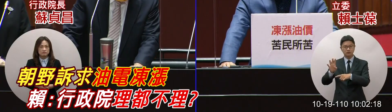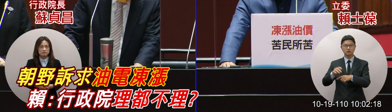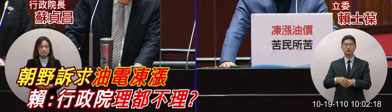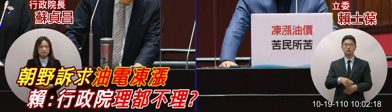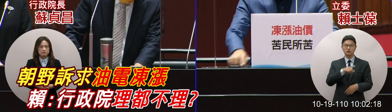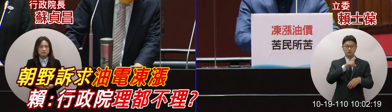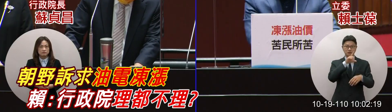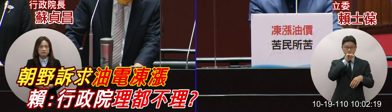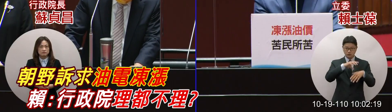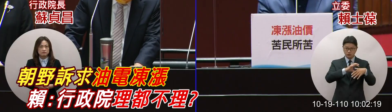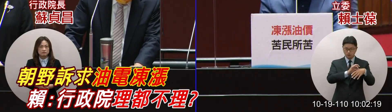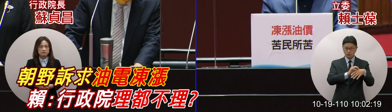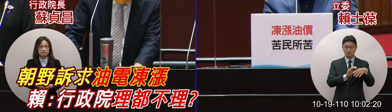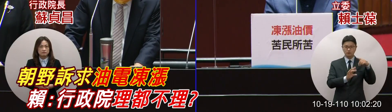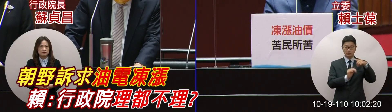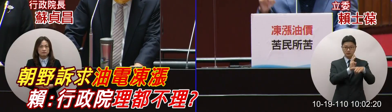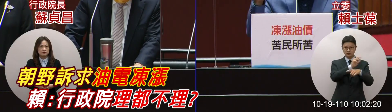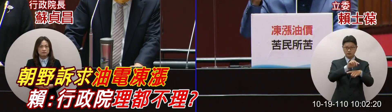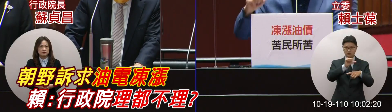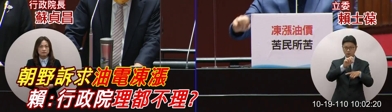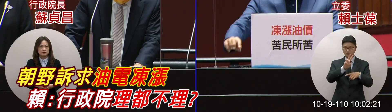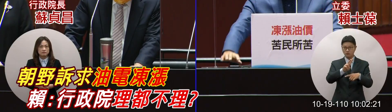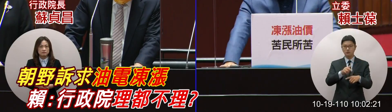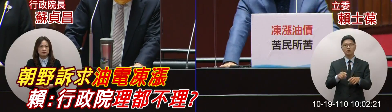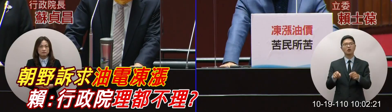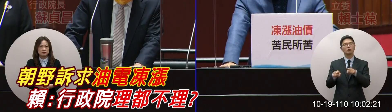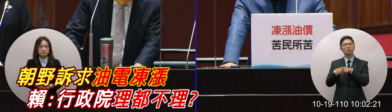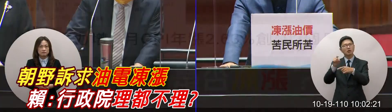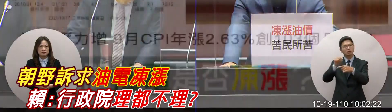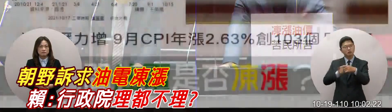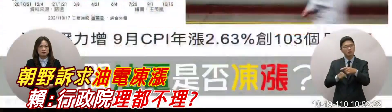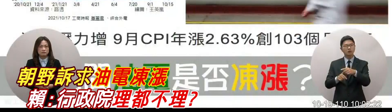3.04%，这个都高于平均的2.63%。